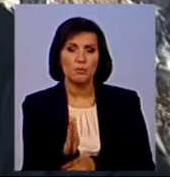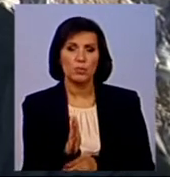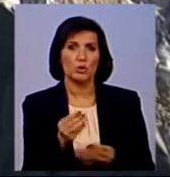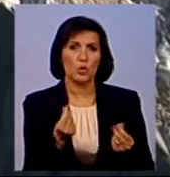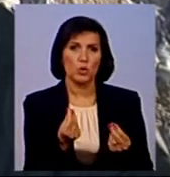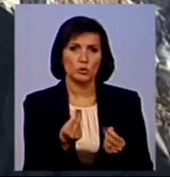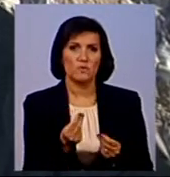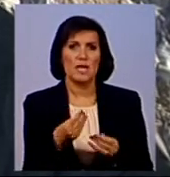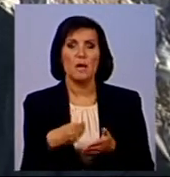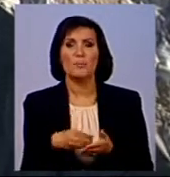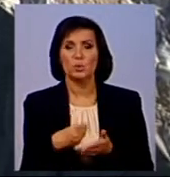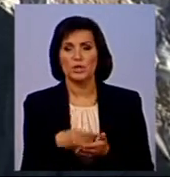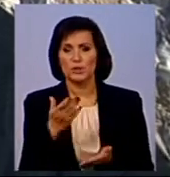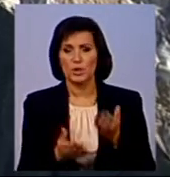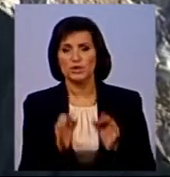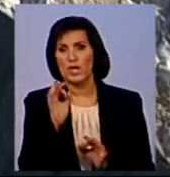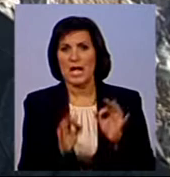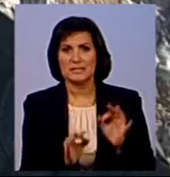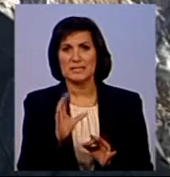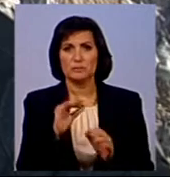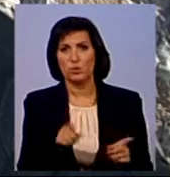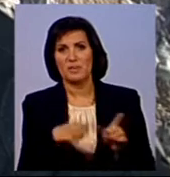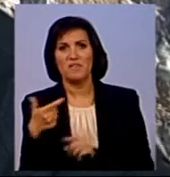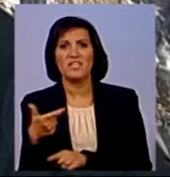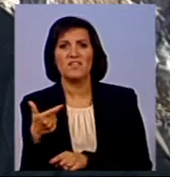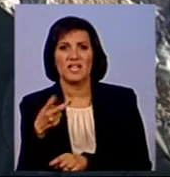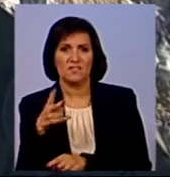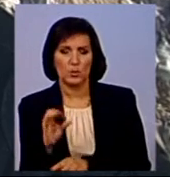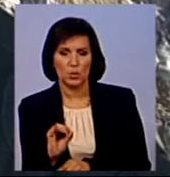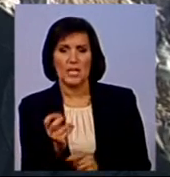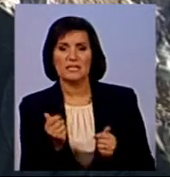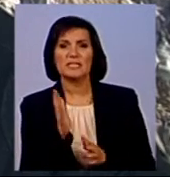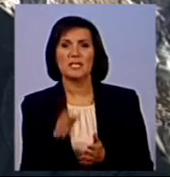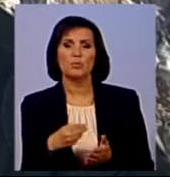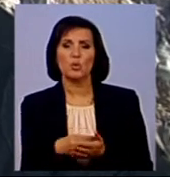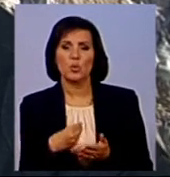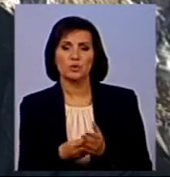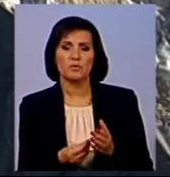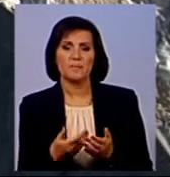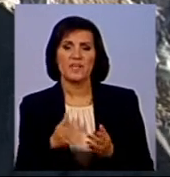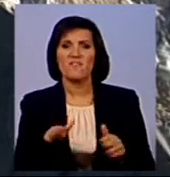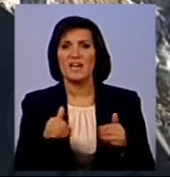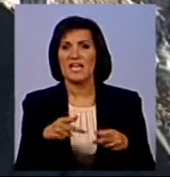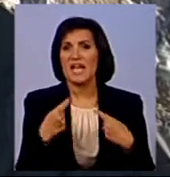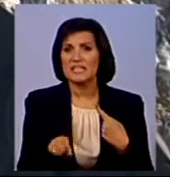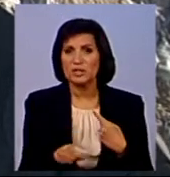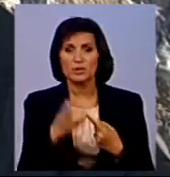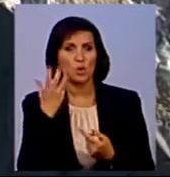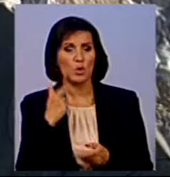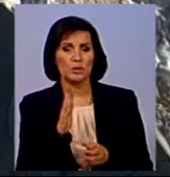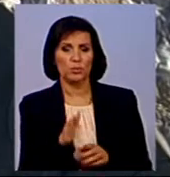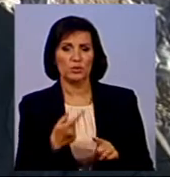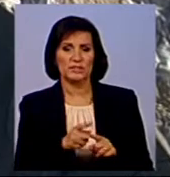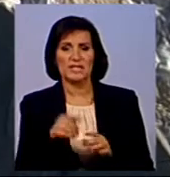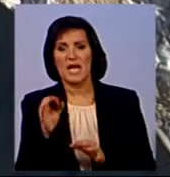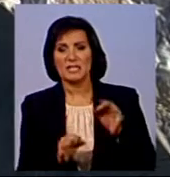наприклад, коштувати бюджету, якщо акциз буде переведено в гривню. Скільки буде коштувати, наприклад, варіант інший, коли буде